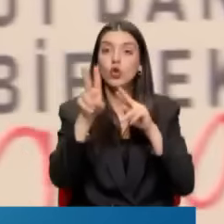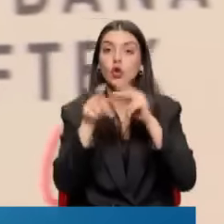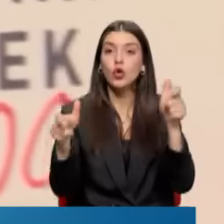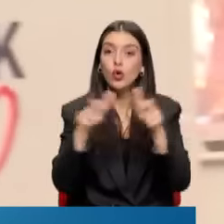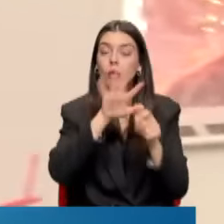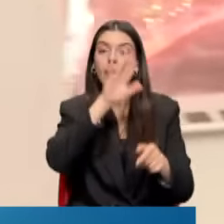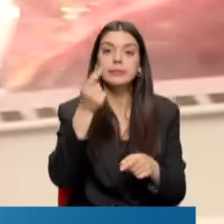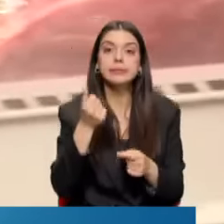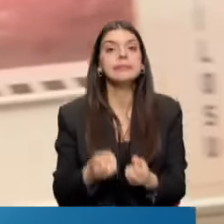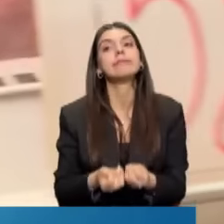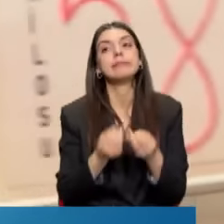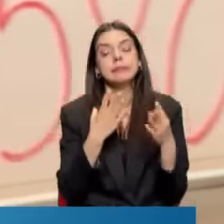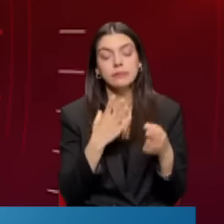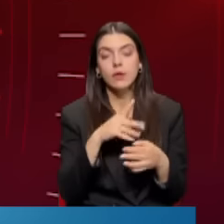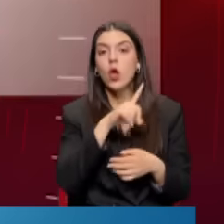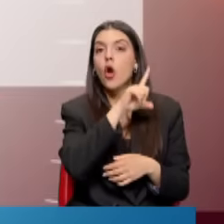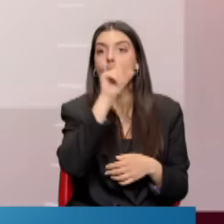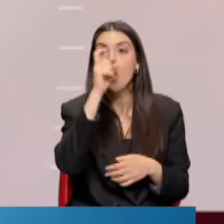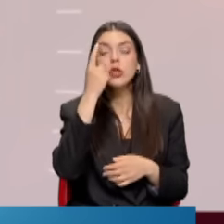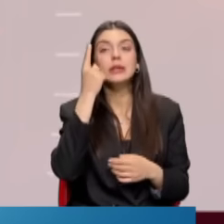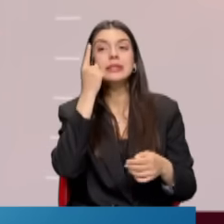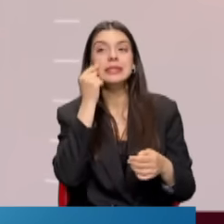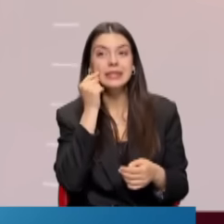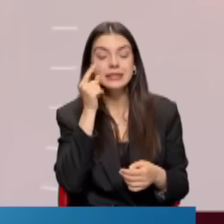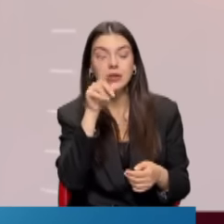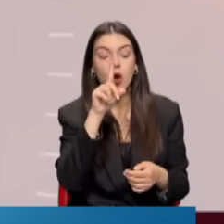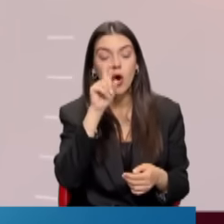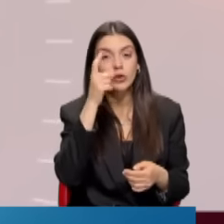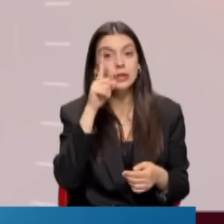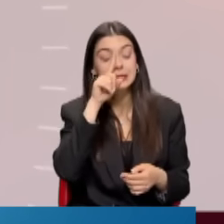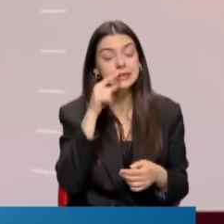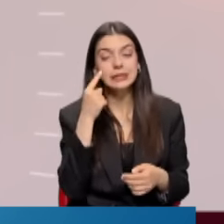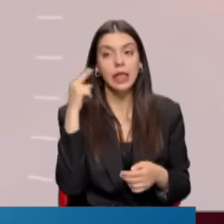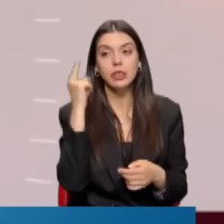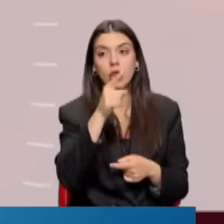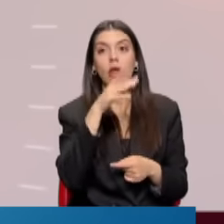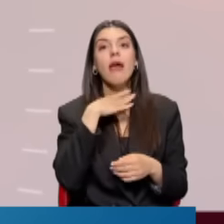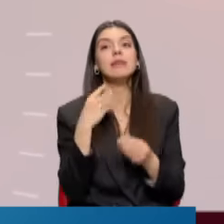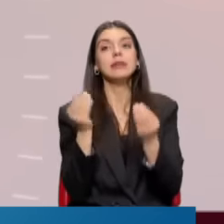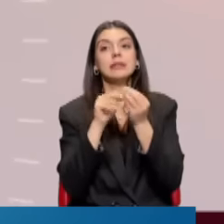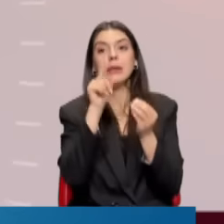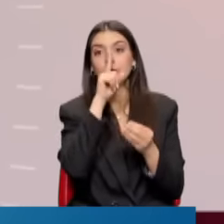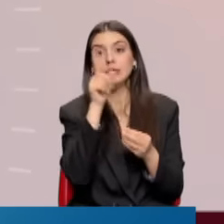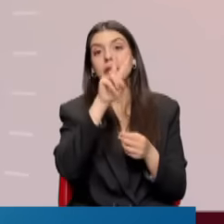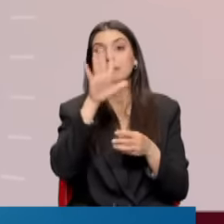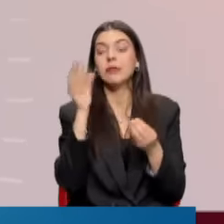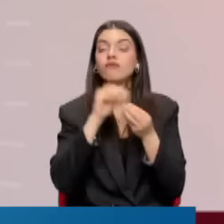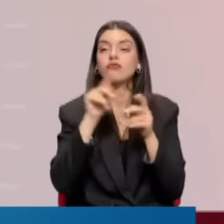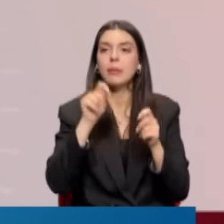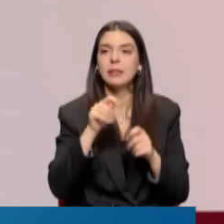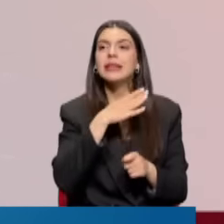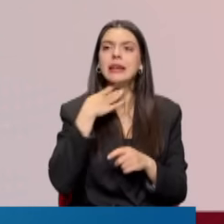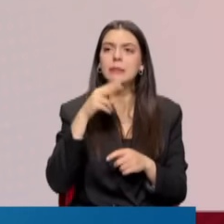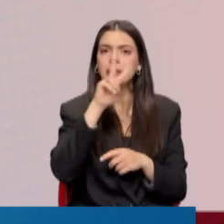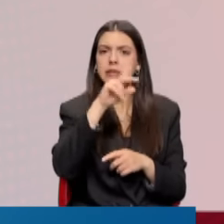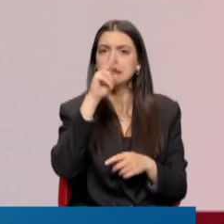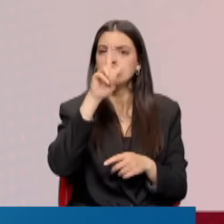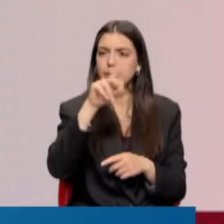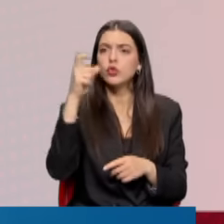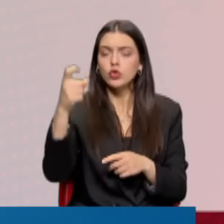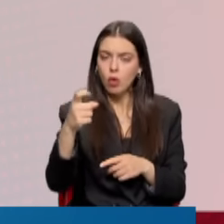geldi 19 Nisan'da et Süt Kurumu ürünlerine % 25 zam yapıldı 229 liralık kıyma 279 lir